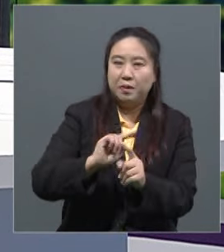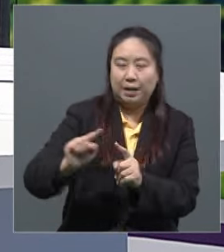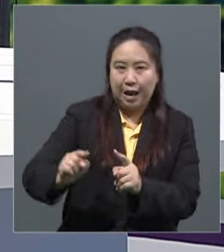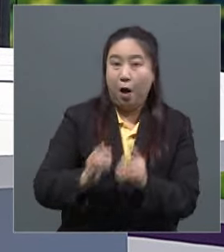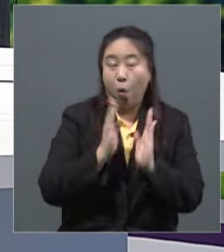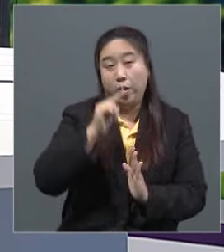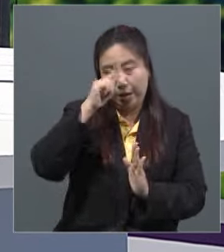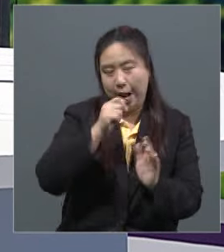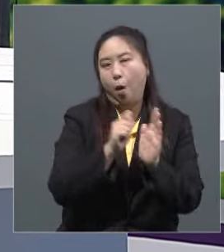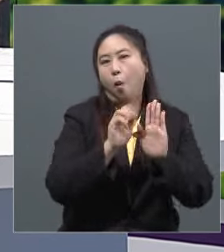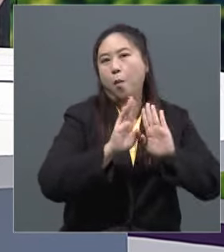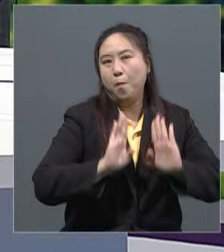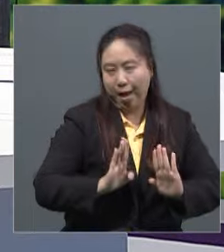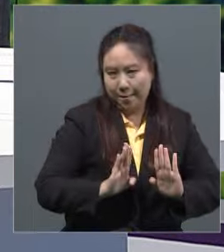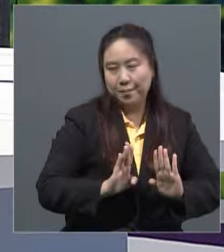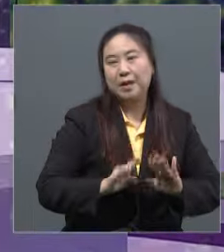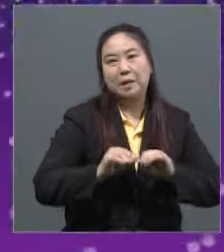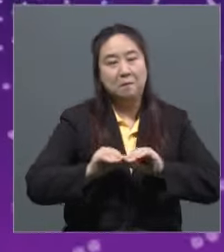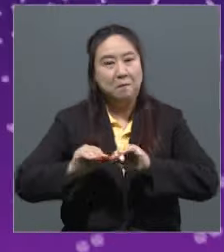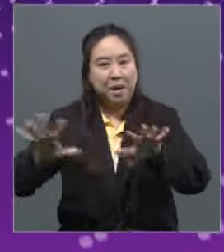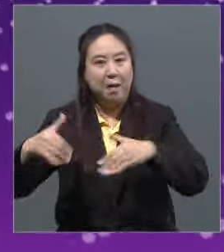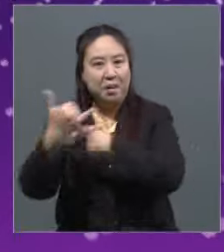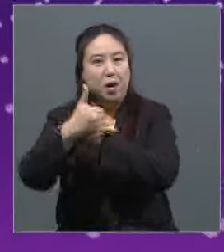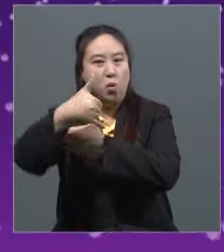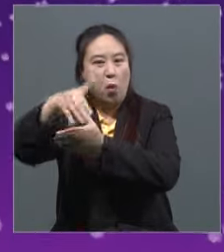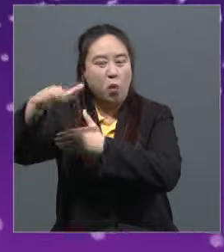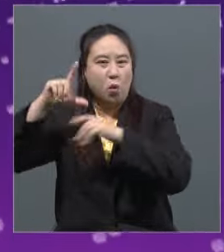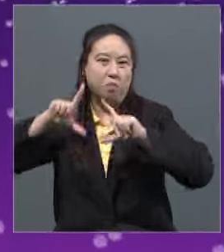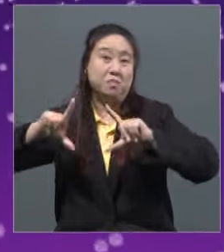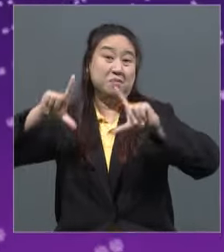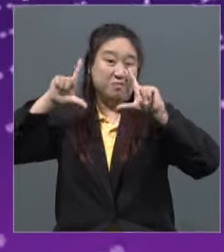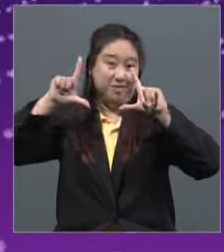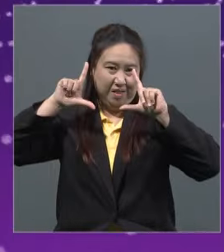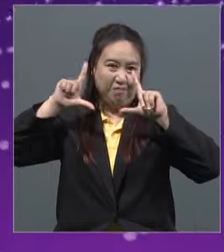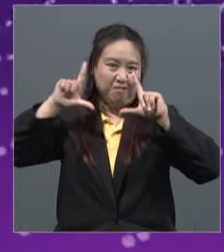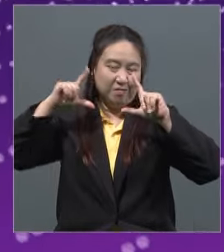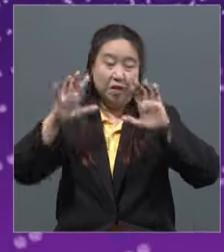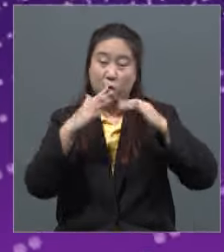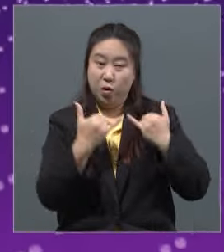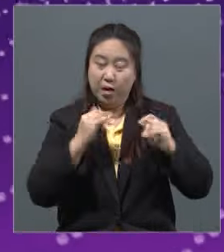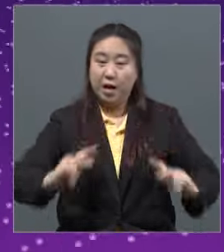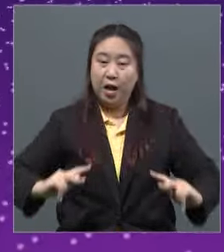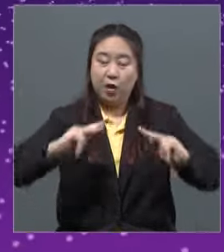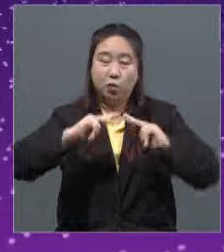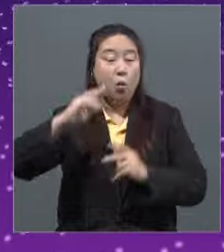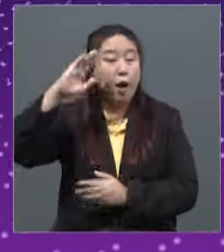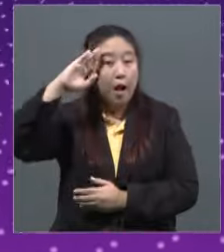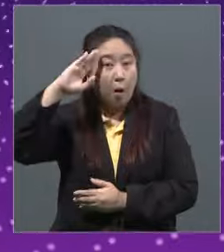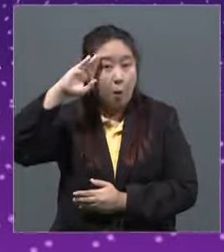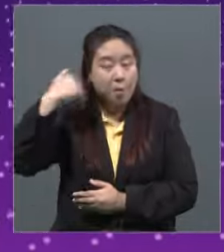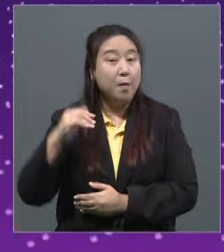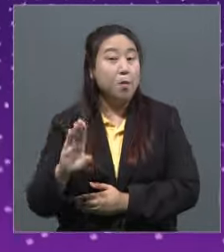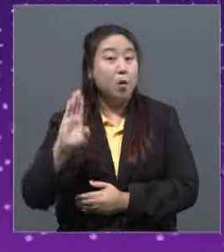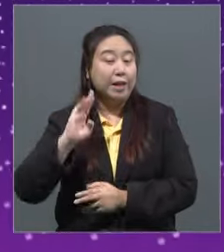ไทยเนี่ยไปสร้างชื่อเสียงในระดับนานาชาติมาอย่างต่อเนื่องแล้วก็นานแล้วนะคะอย่างล่าสุดกระทรวงกลาโหมร่วมกับ 2บริษัทเอกชน